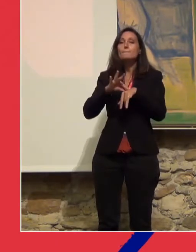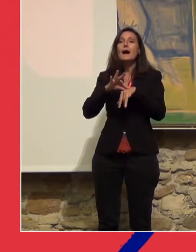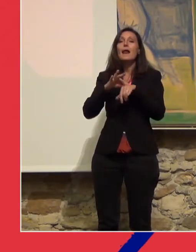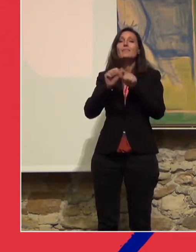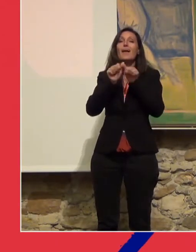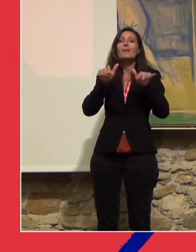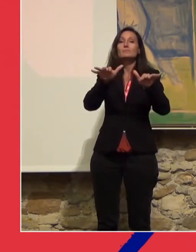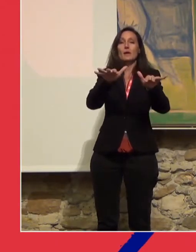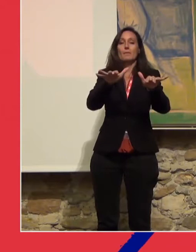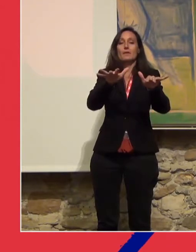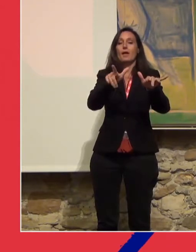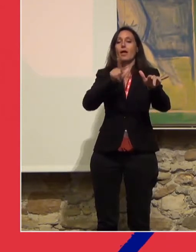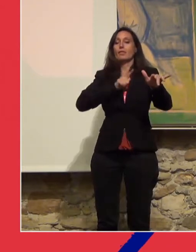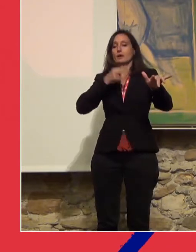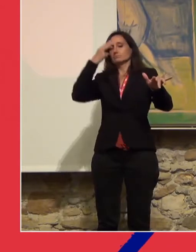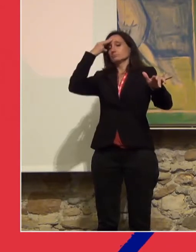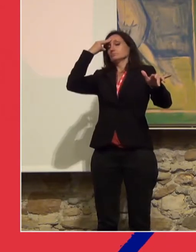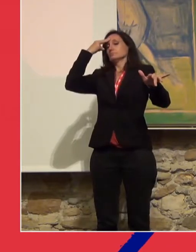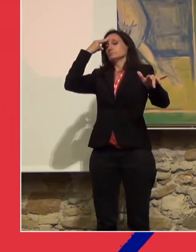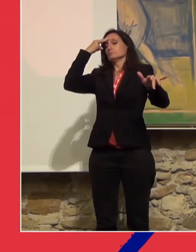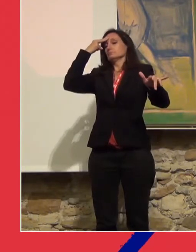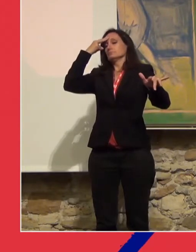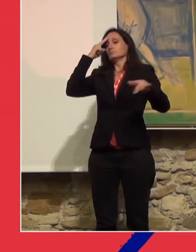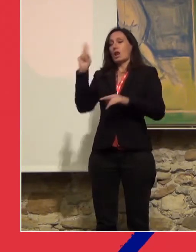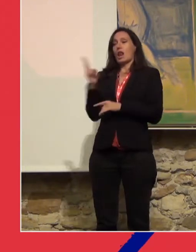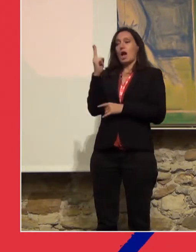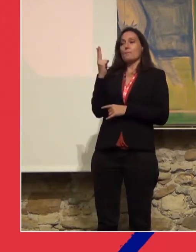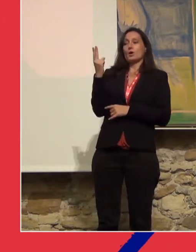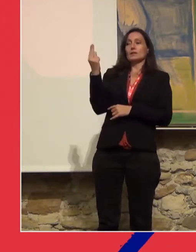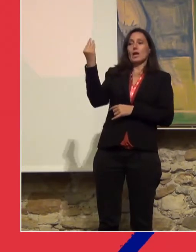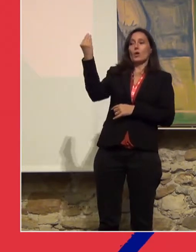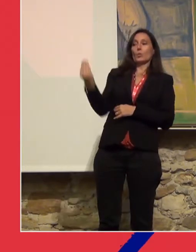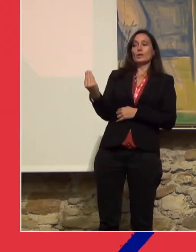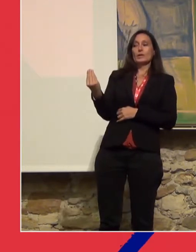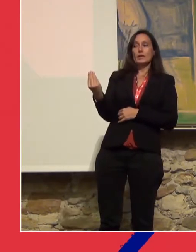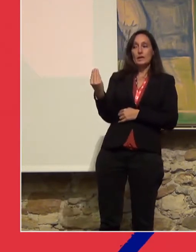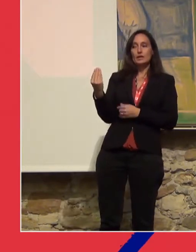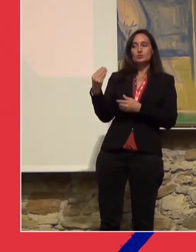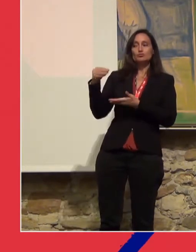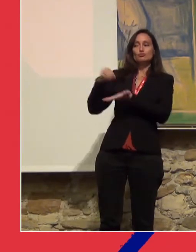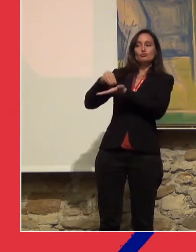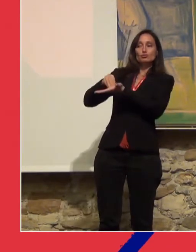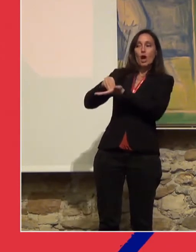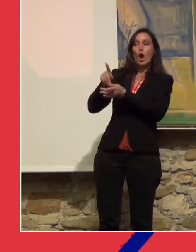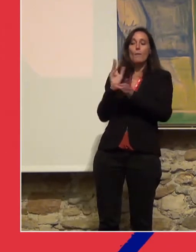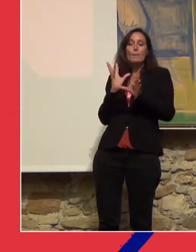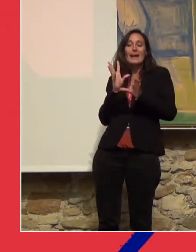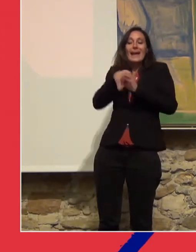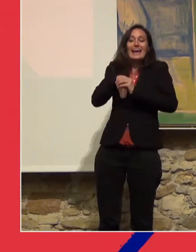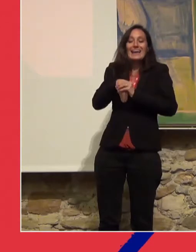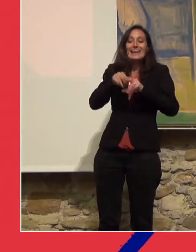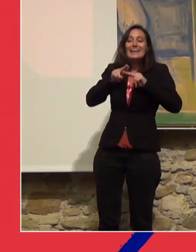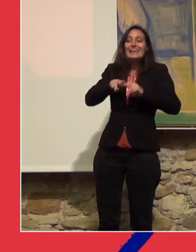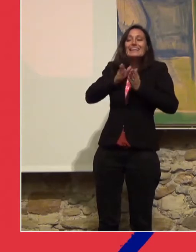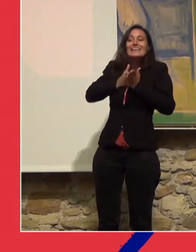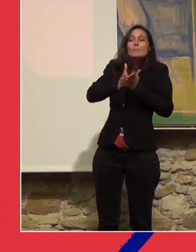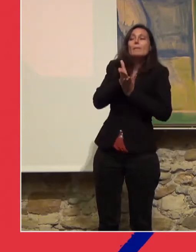noi, come si diceva, imminenza possibile. Ora noi ci troviamo a un